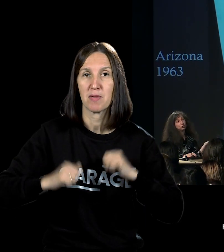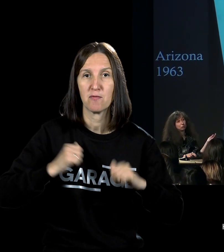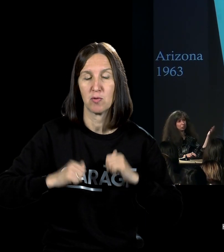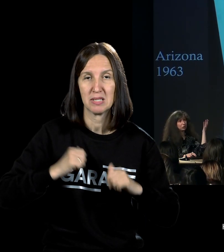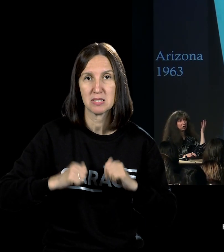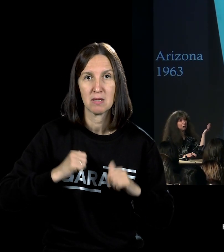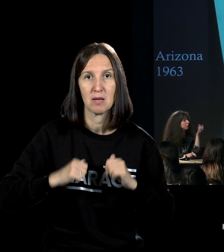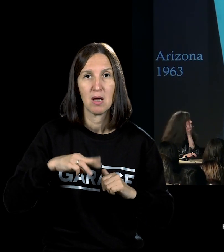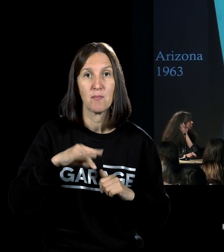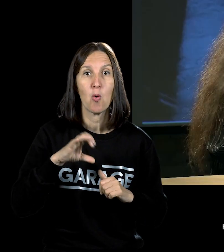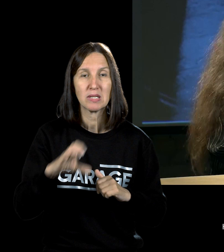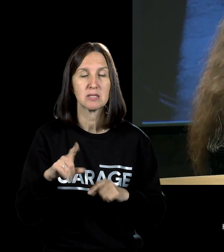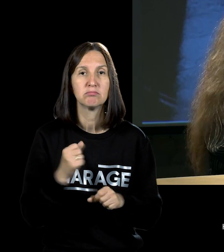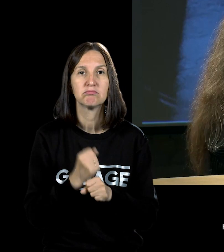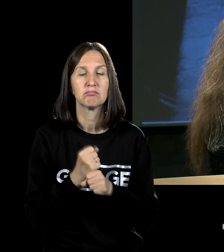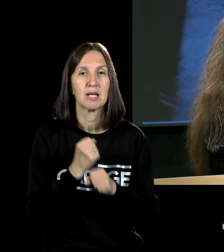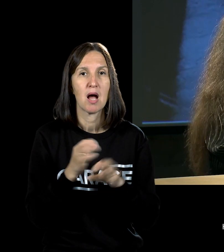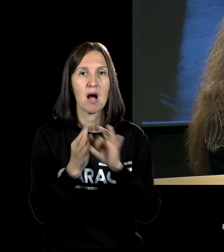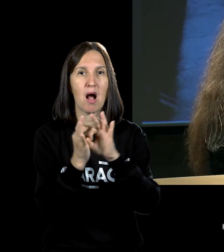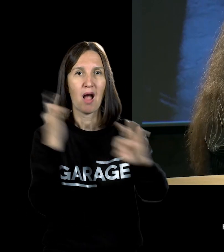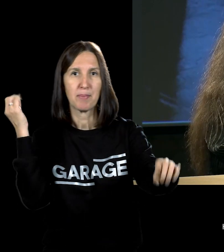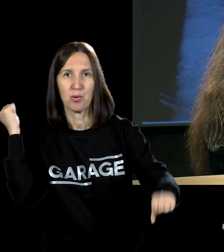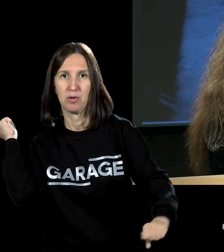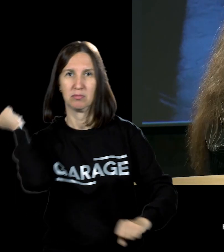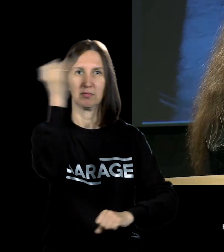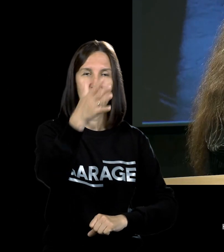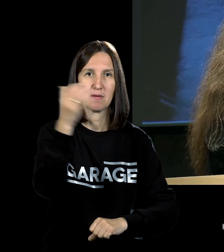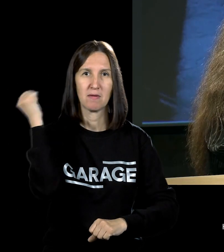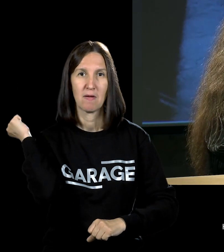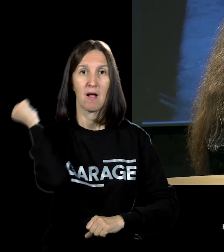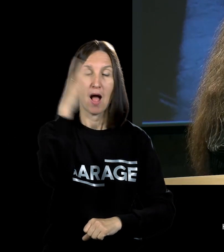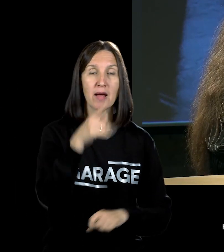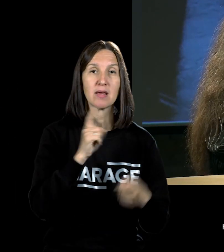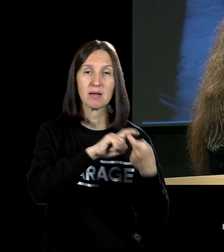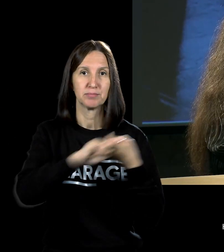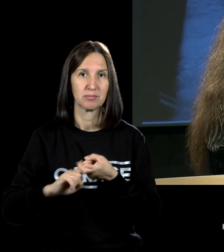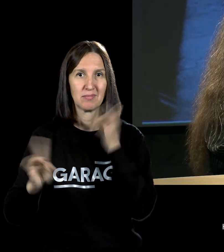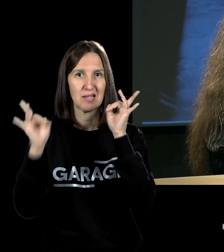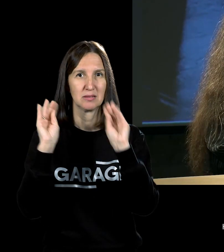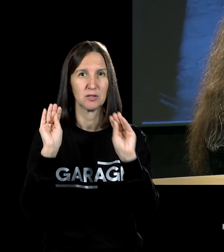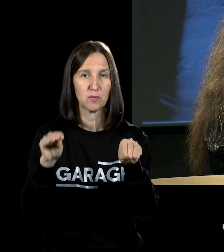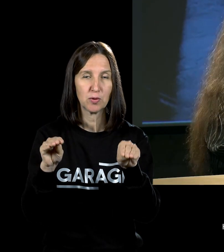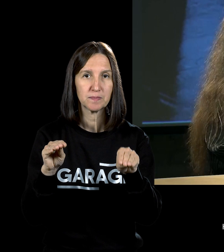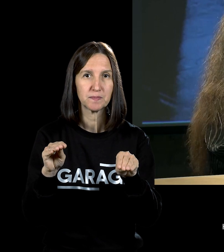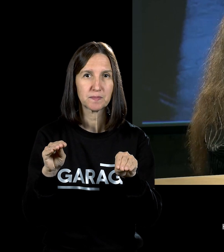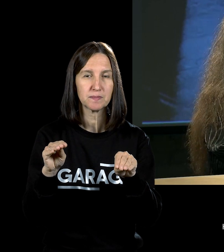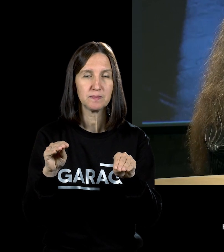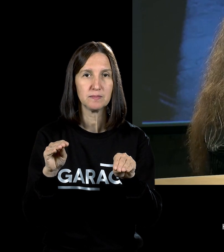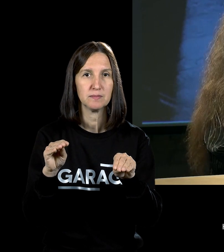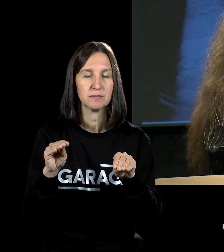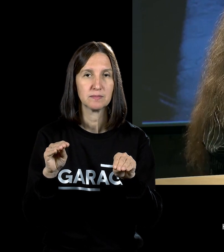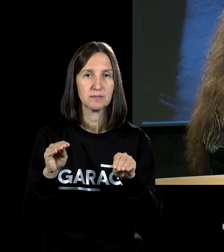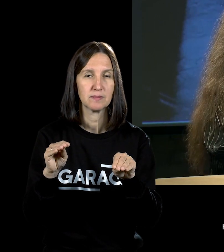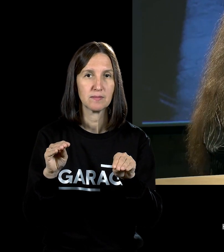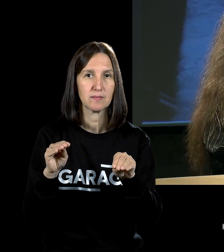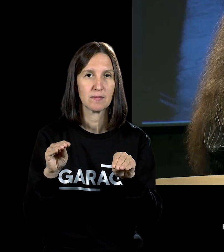что метал копье, что это было, и там был звуковой ряд, это был звуковой ряд стада,